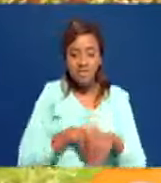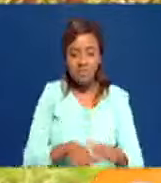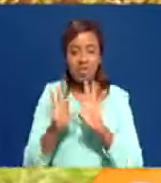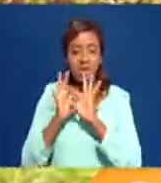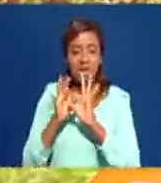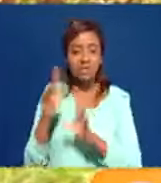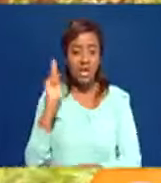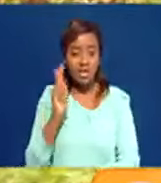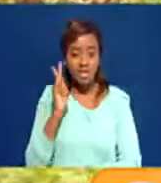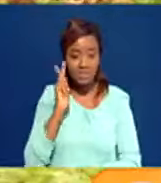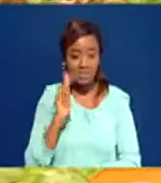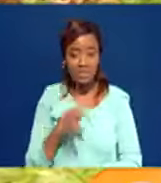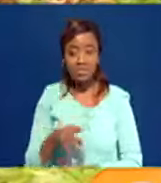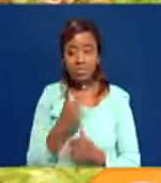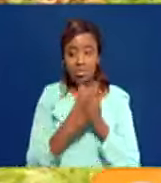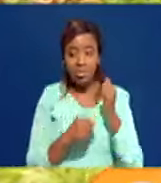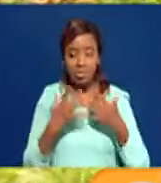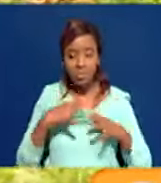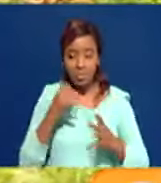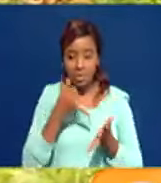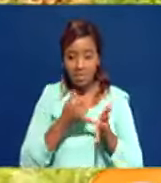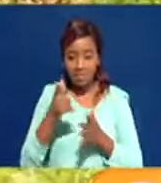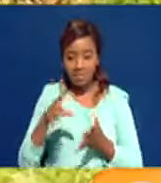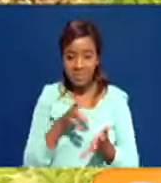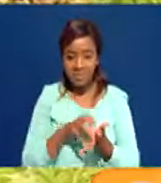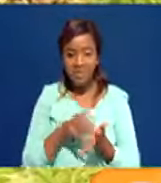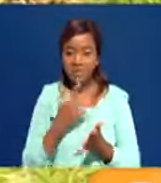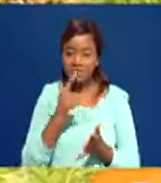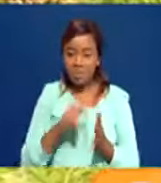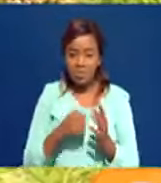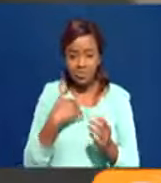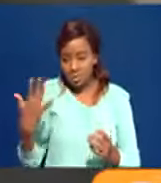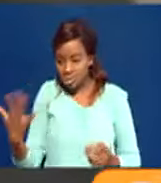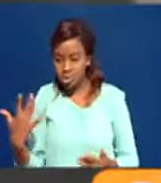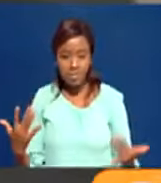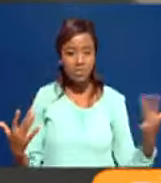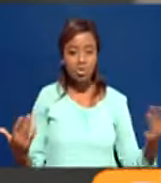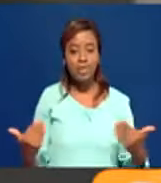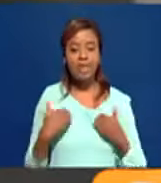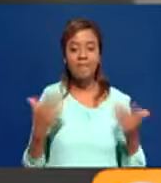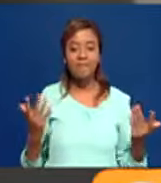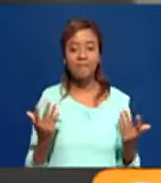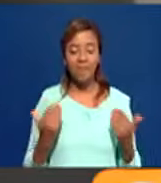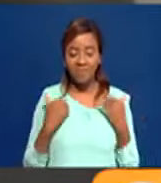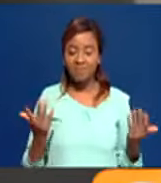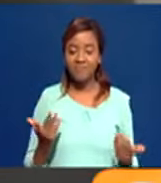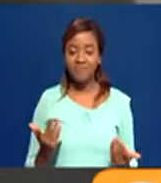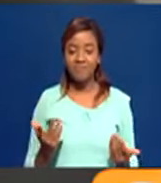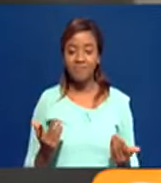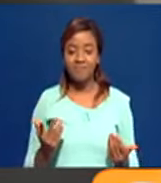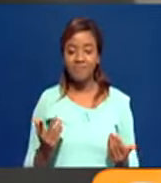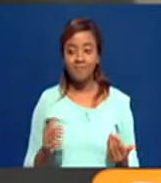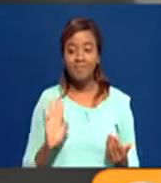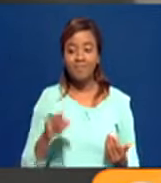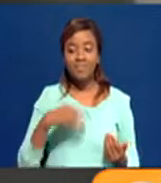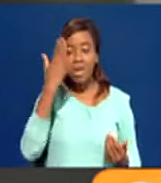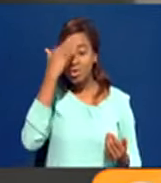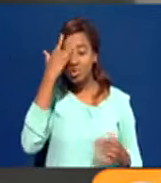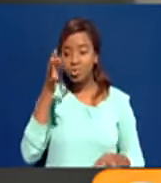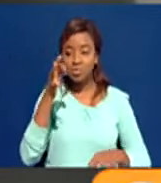Both parties involved in this dispute claim to have genuine land ownership documents. Unajua haki, haki kutendeka,